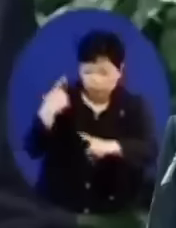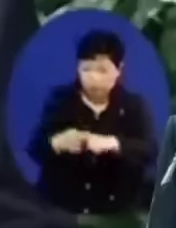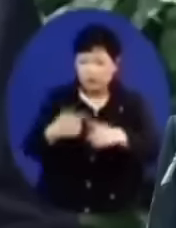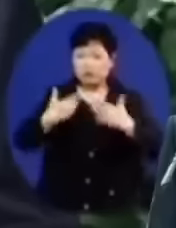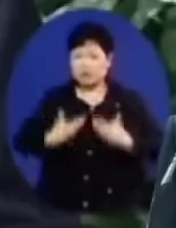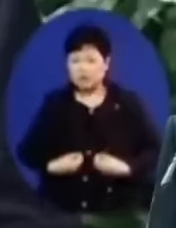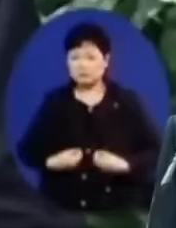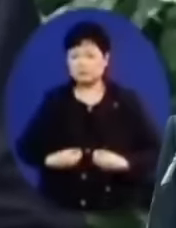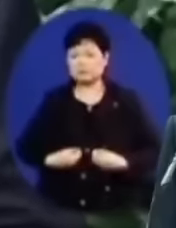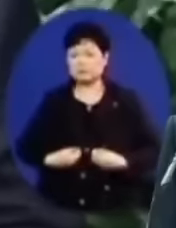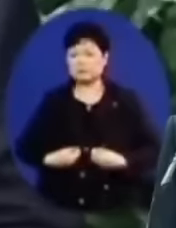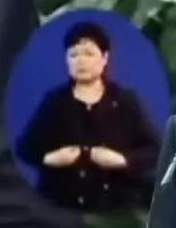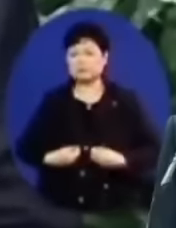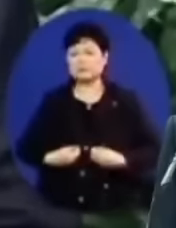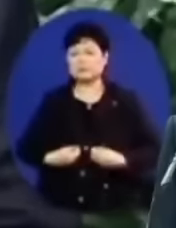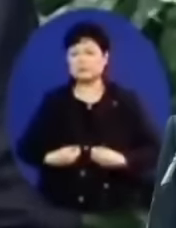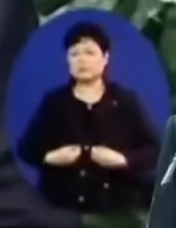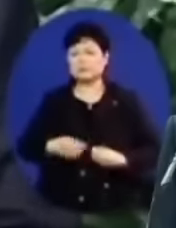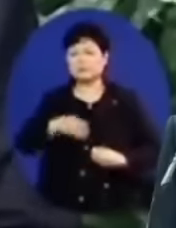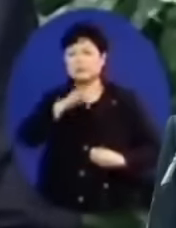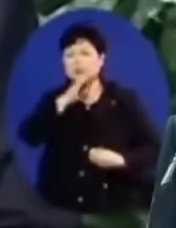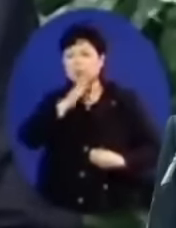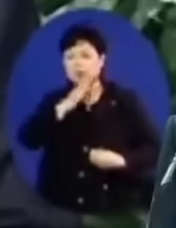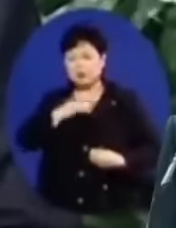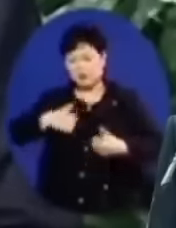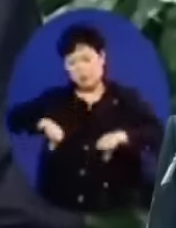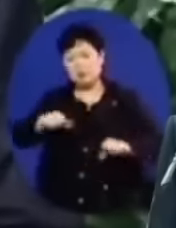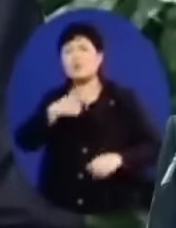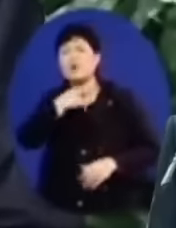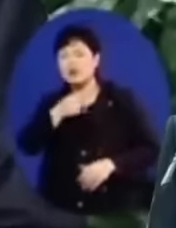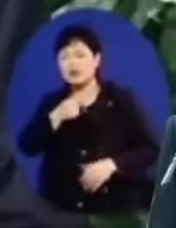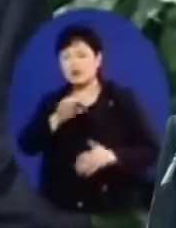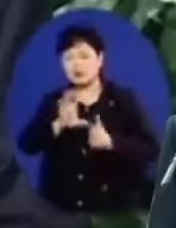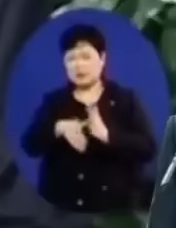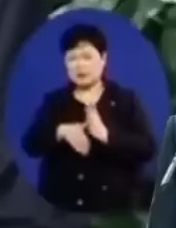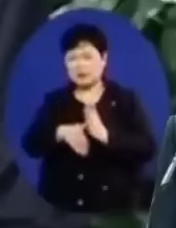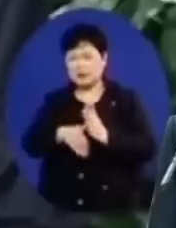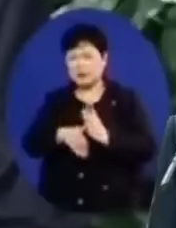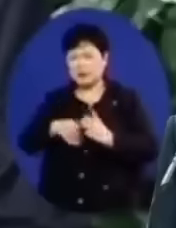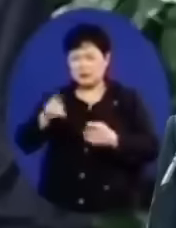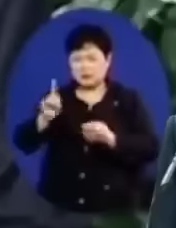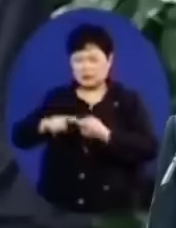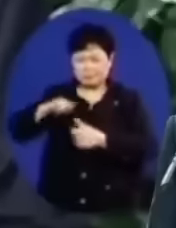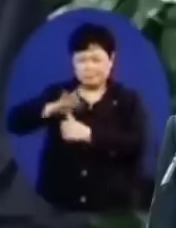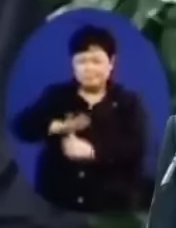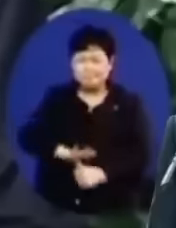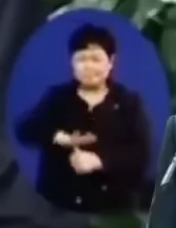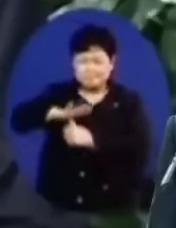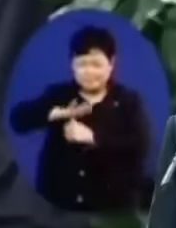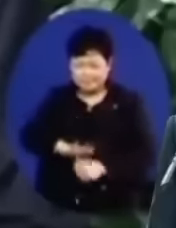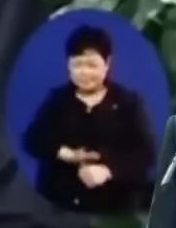낙심이 되고 지쳐버릴 때 그 고비를 넘으면